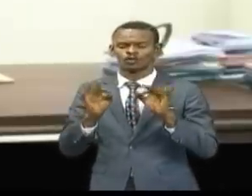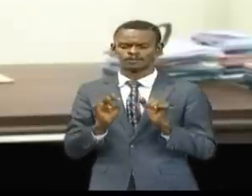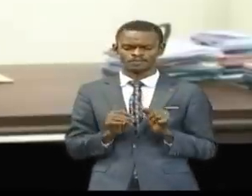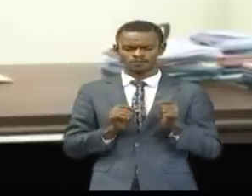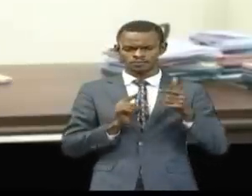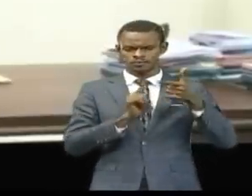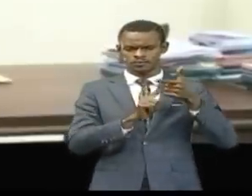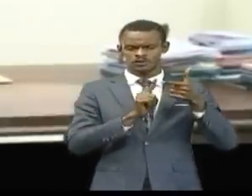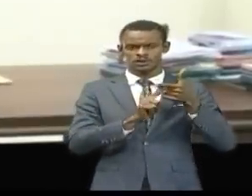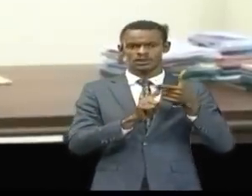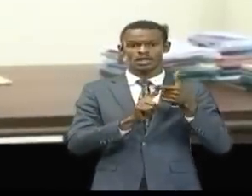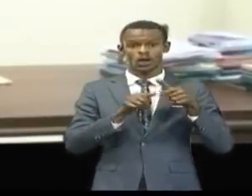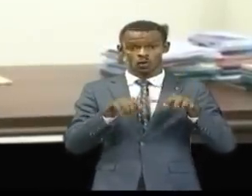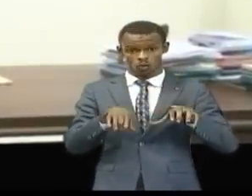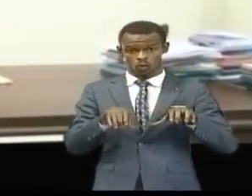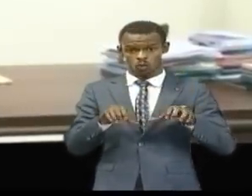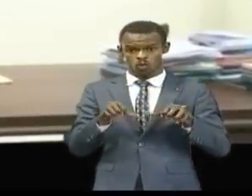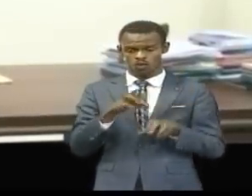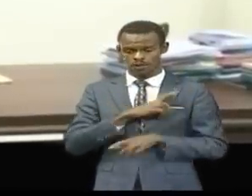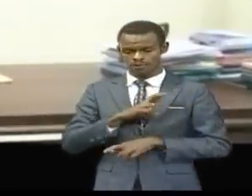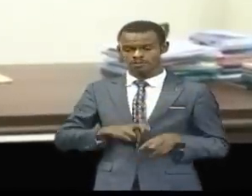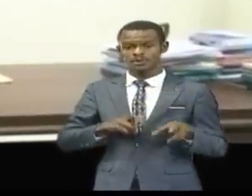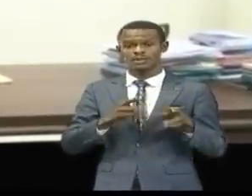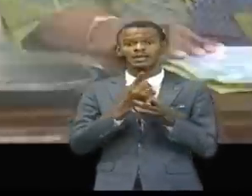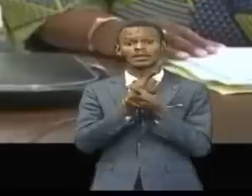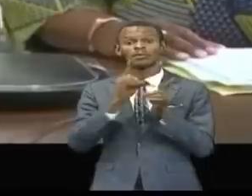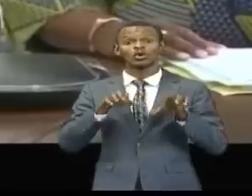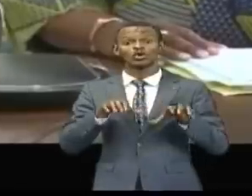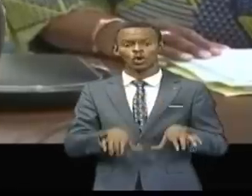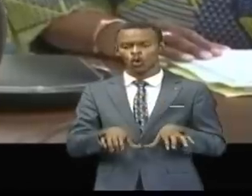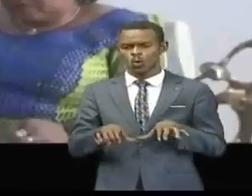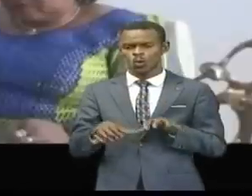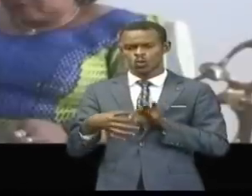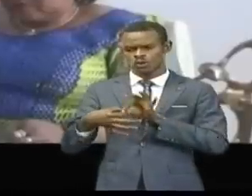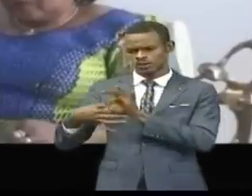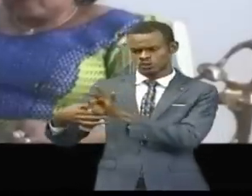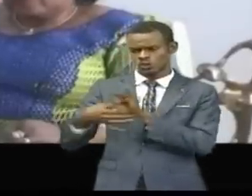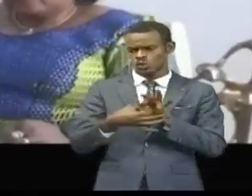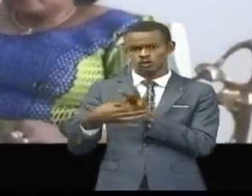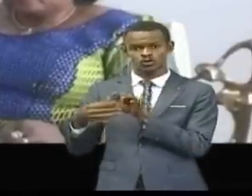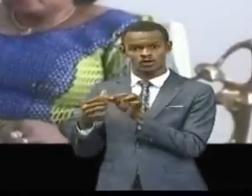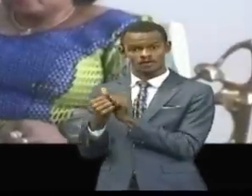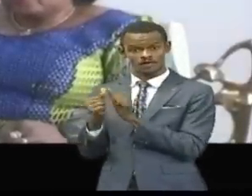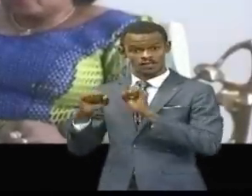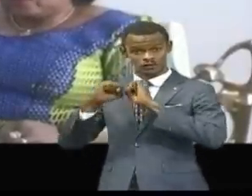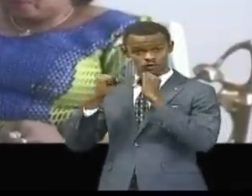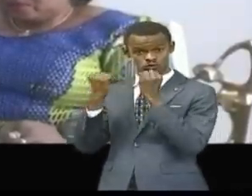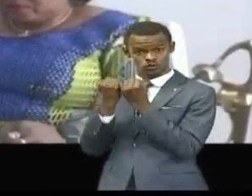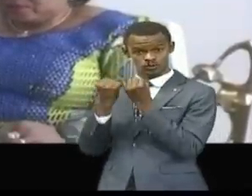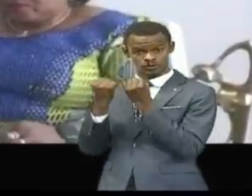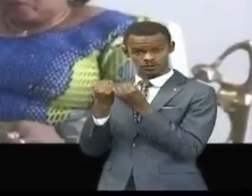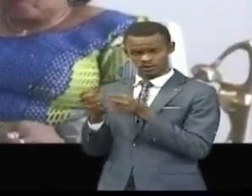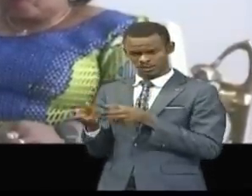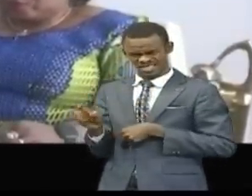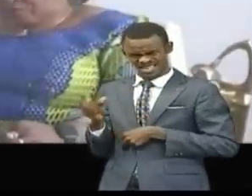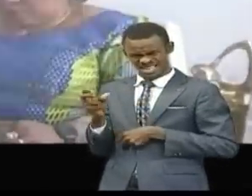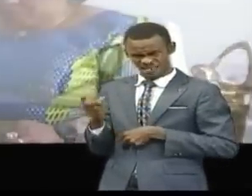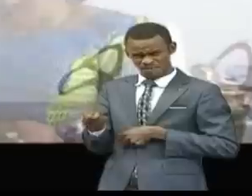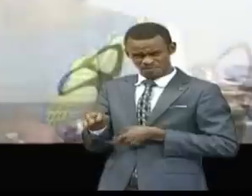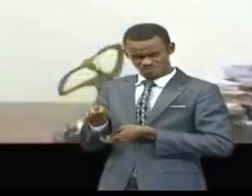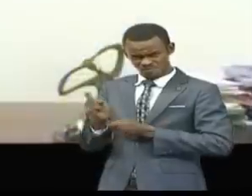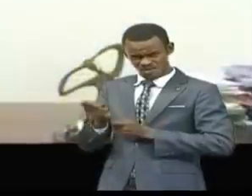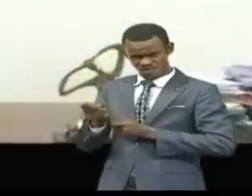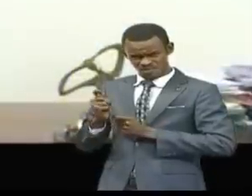et la société Transvaal Mining. 3. Au